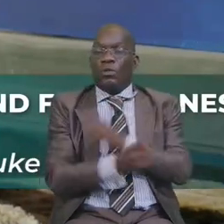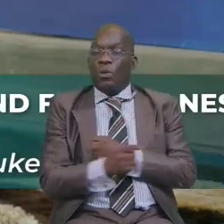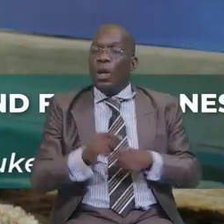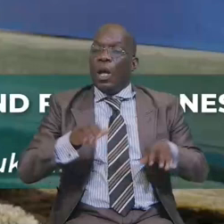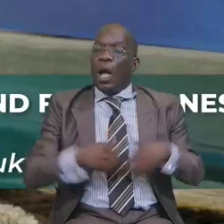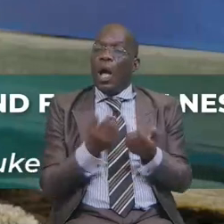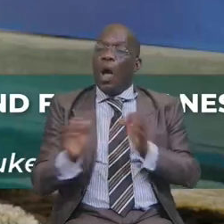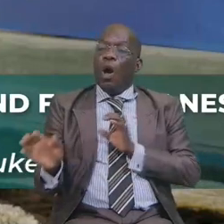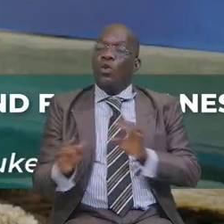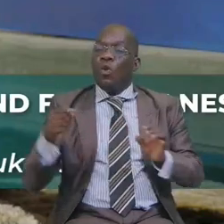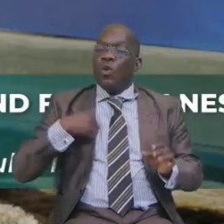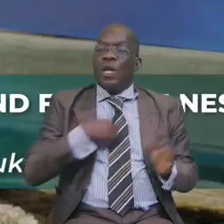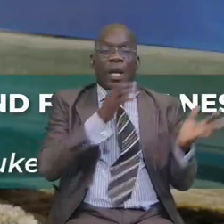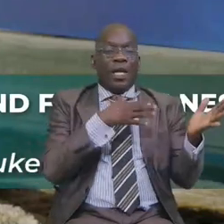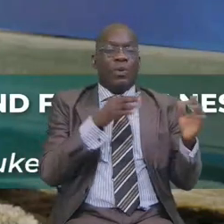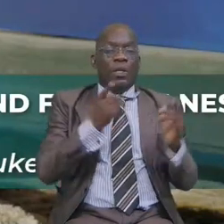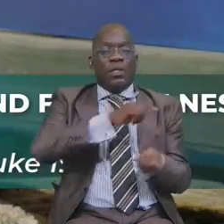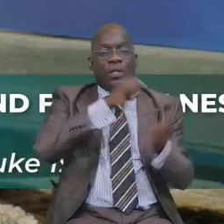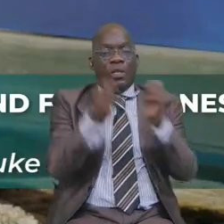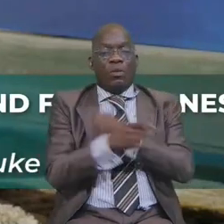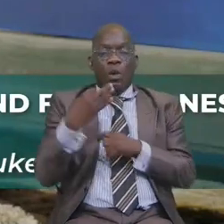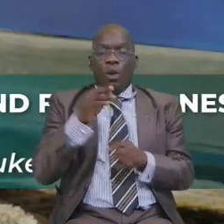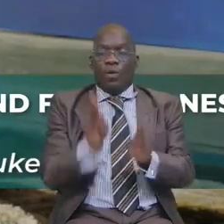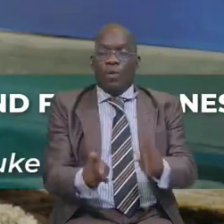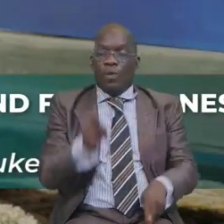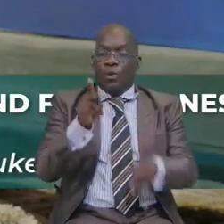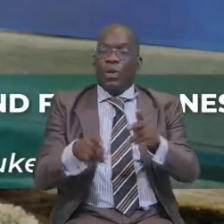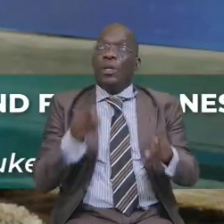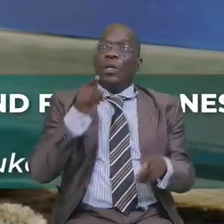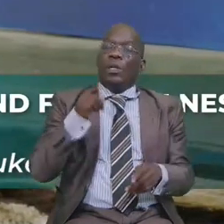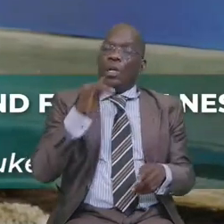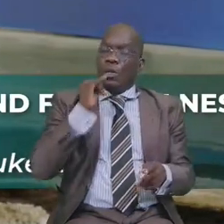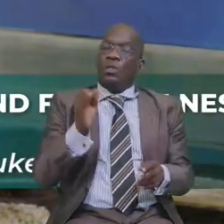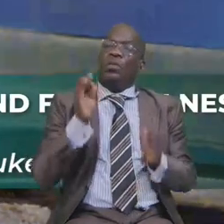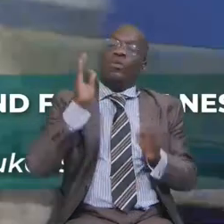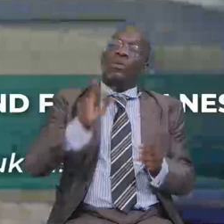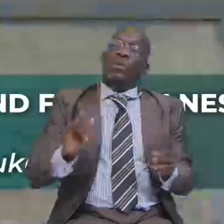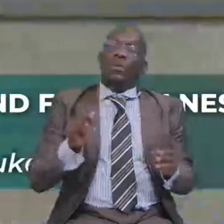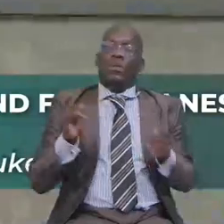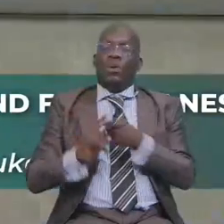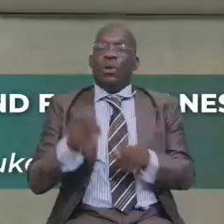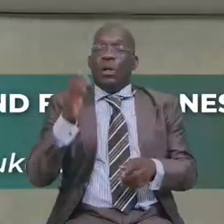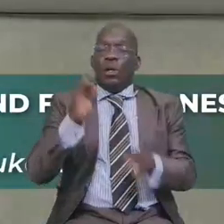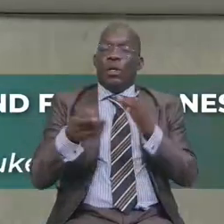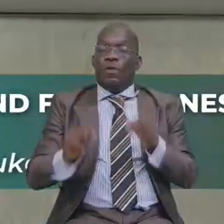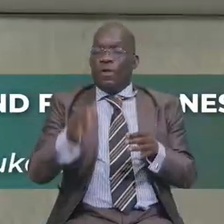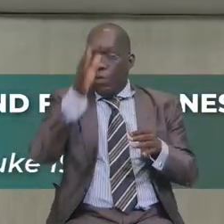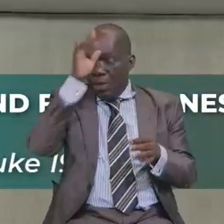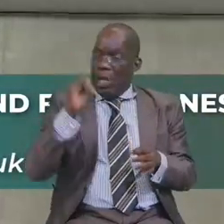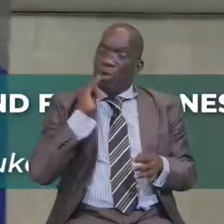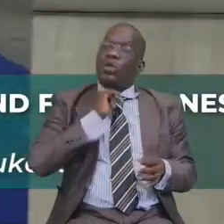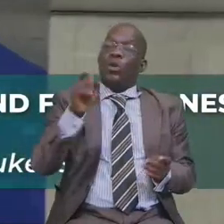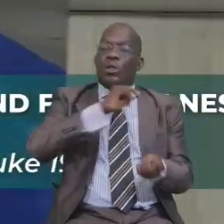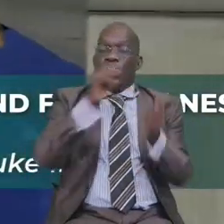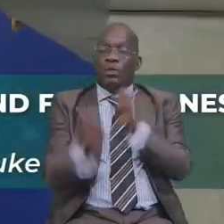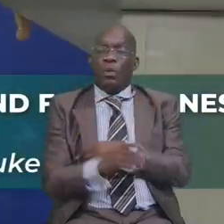qu'il peut espérer la transformation des gens à qui il prêche? Si le père n'est pas transformé, si la